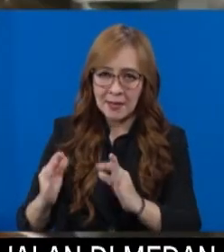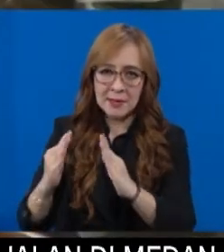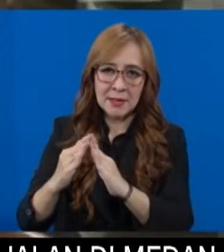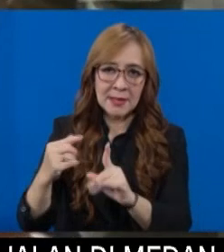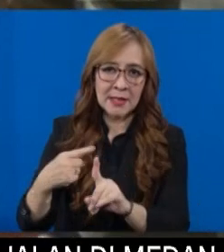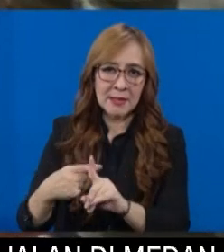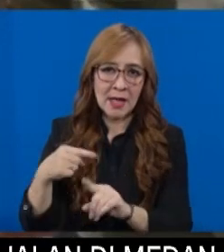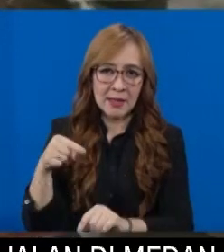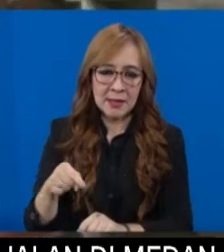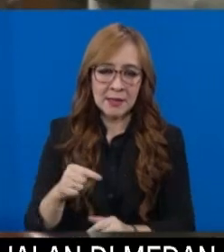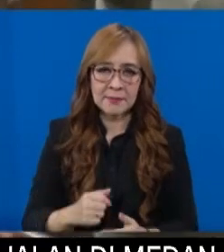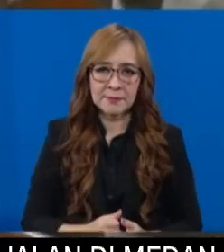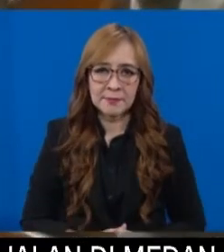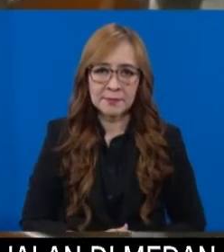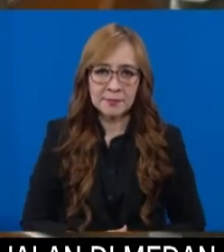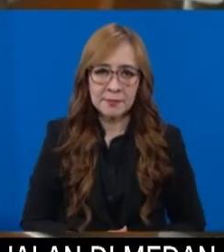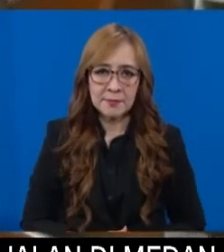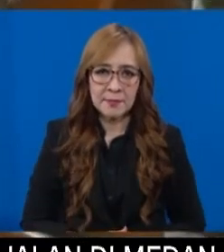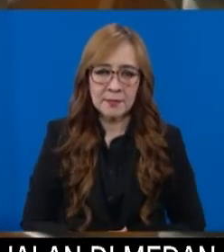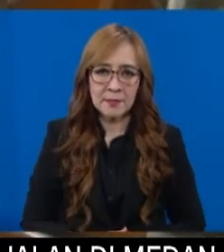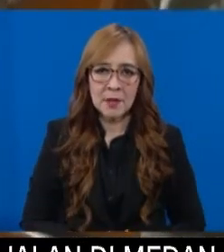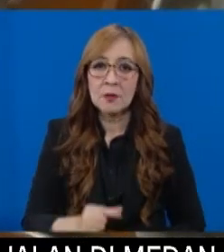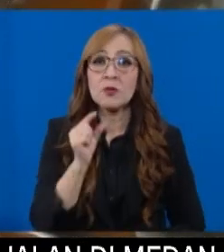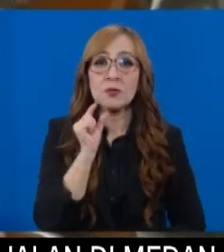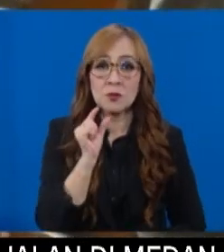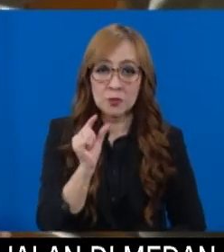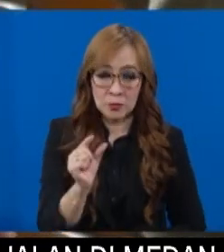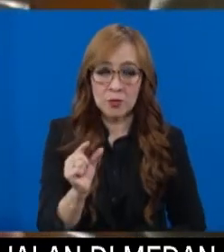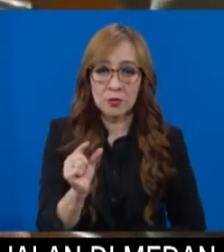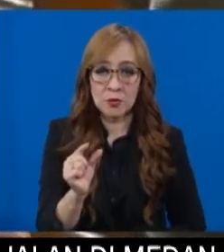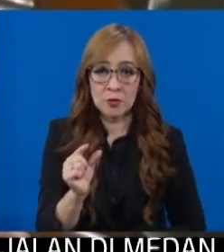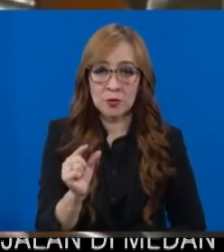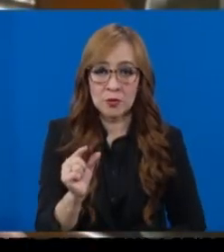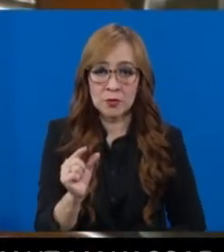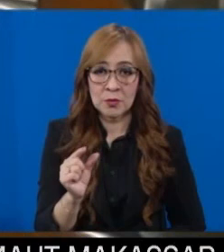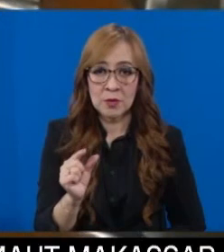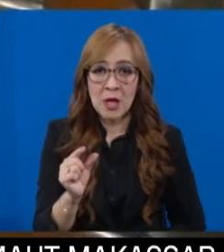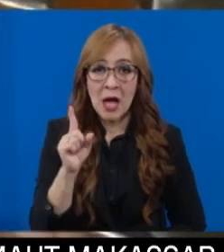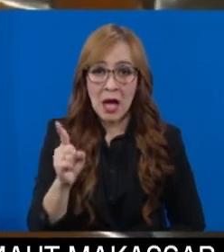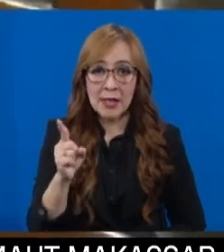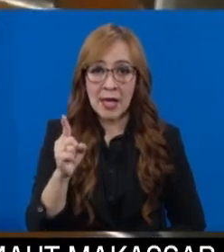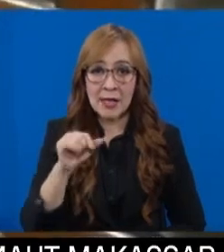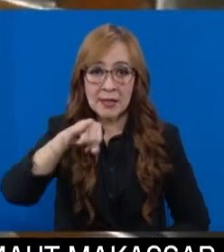ini semata-mata kita untuk para jemaah